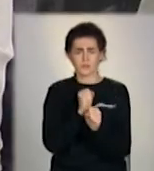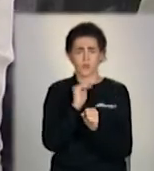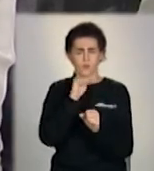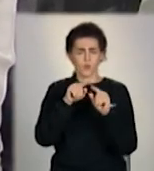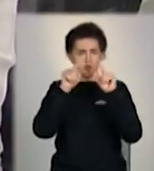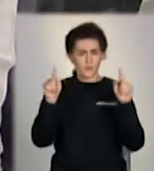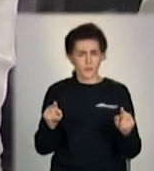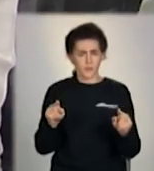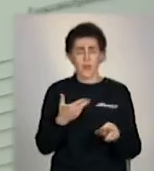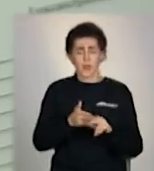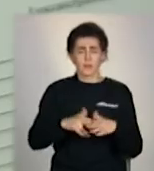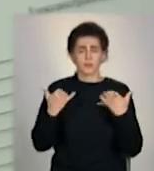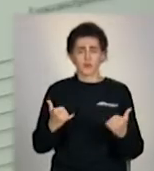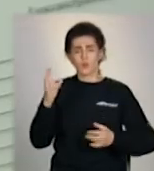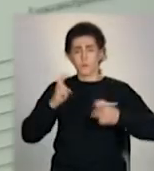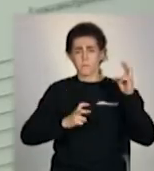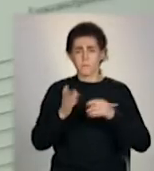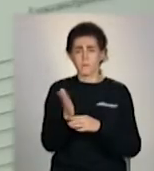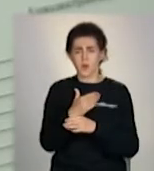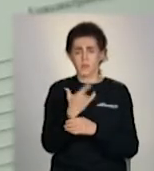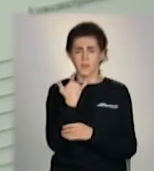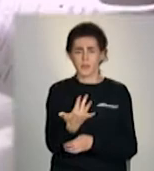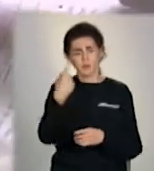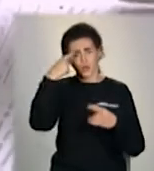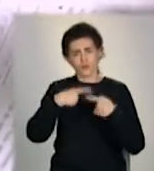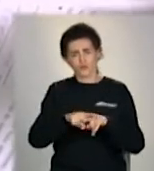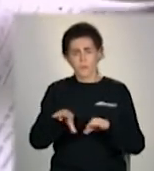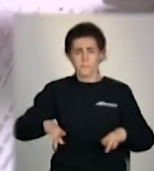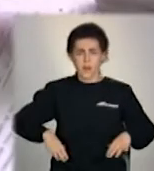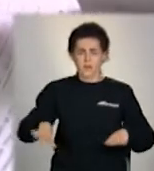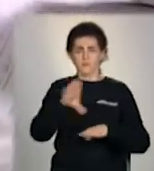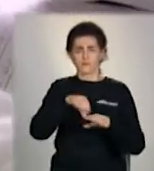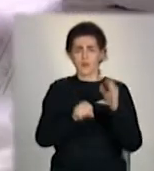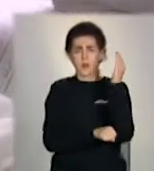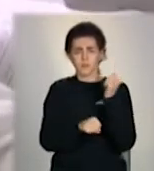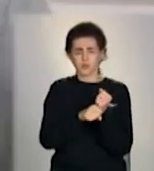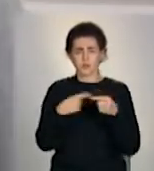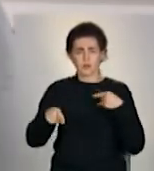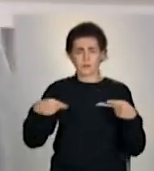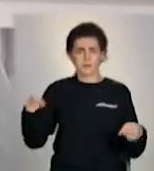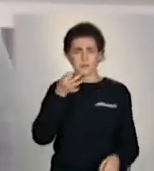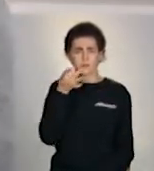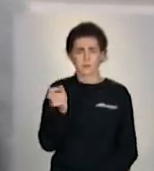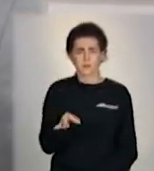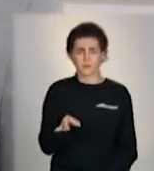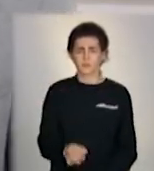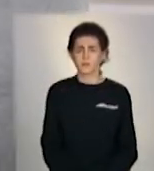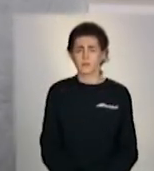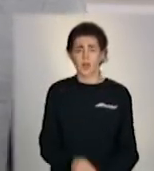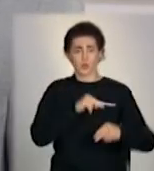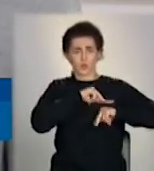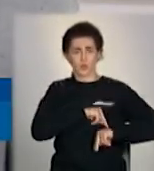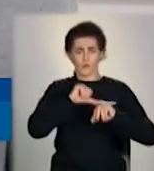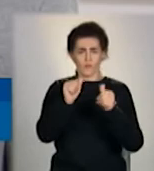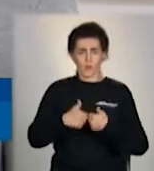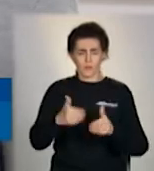Зараз на металургійні комбінати Маріуполя потрібні інженери, майстри та працівники робочих спеціальностей. Для трудоустройства, наприклад, якщо